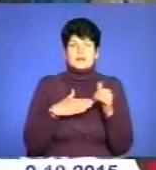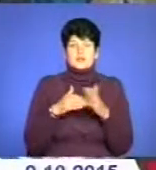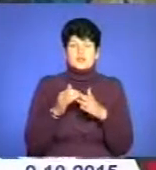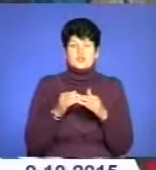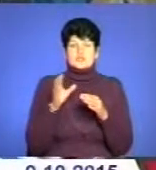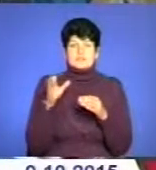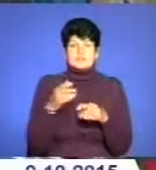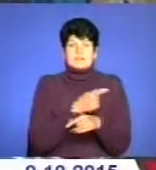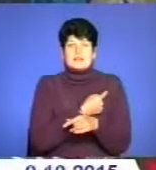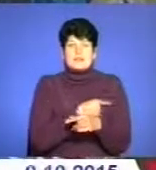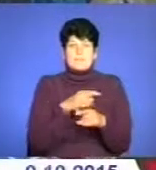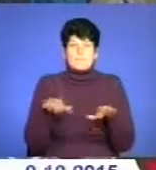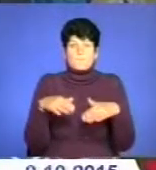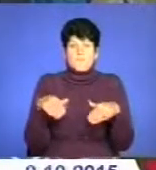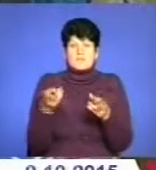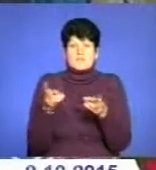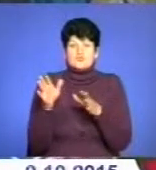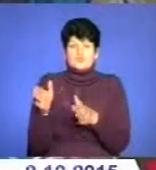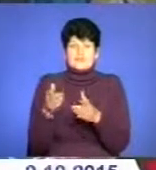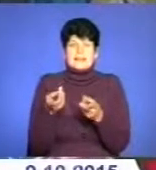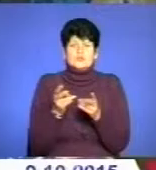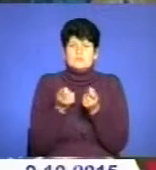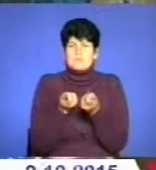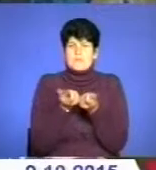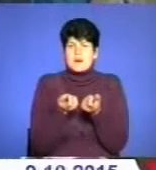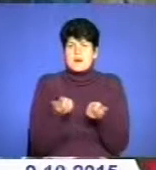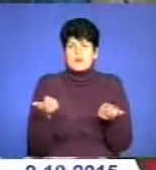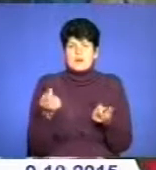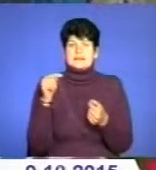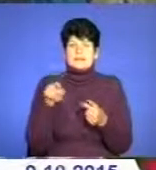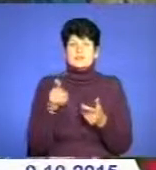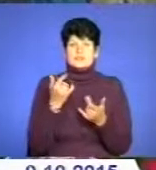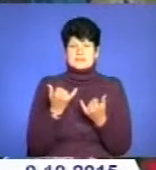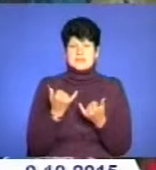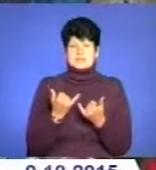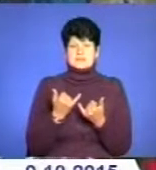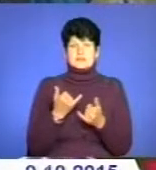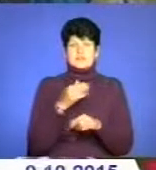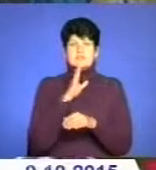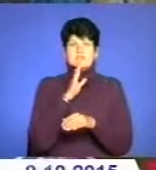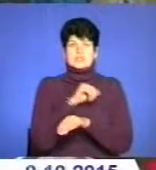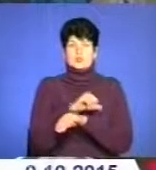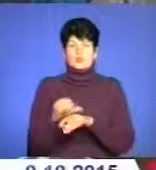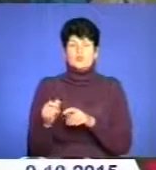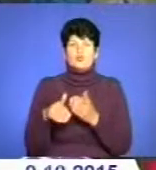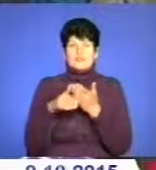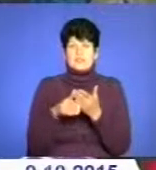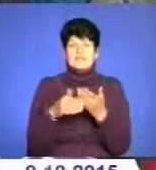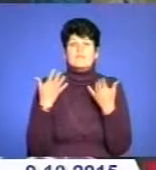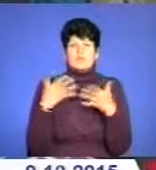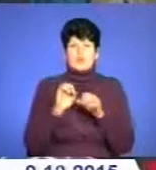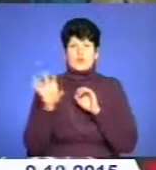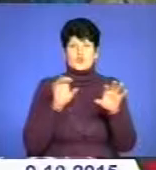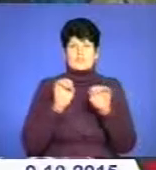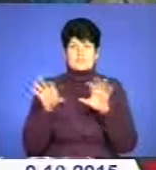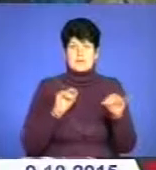з медикаментами порожня, залишилося зовсім мало, а те, що зараз нам дівчата за кордону допомогли, ми розіслали